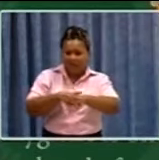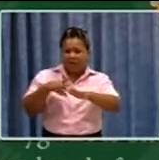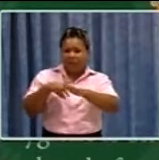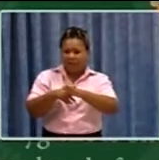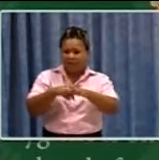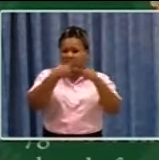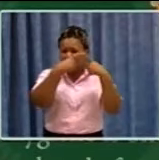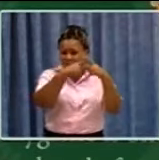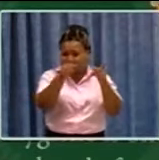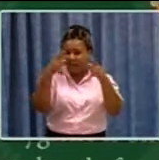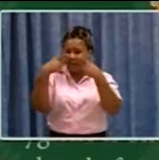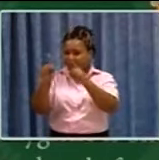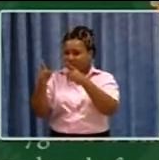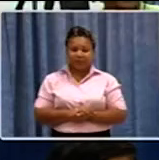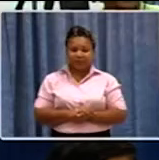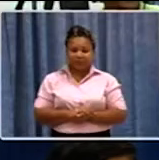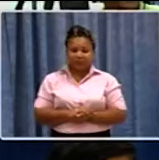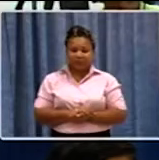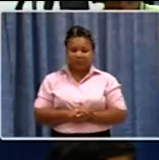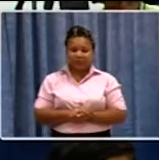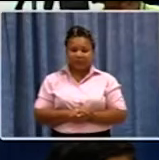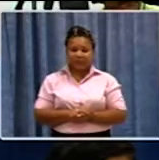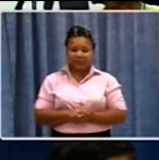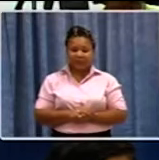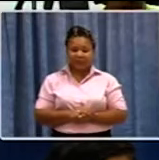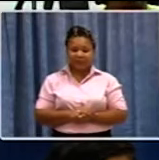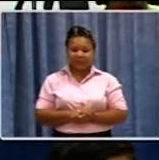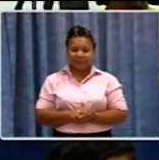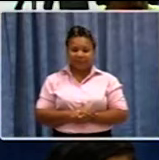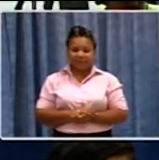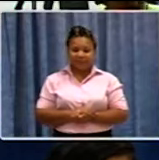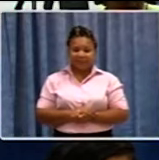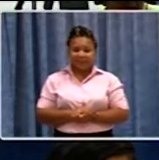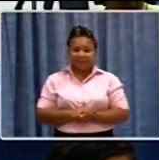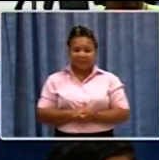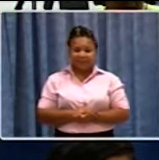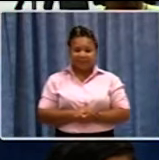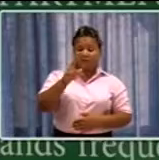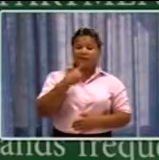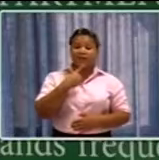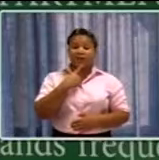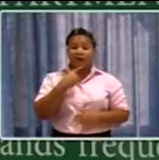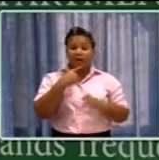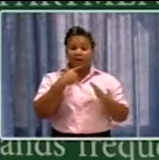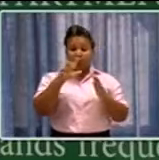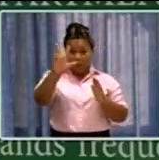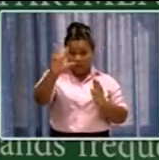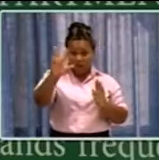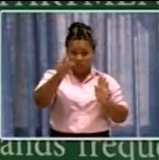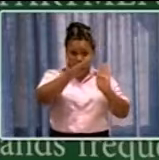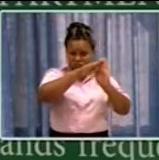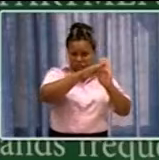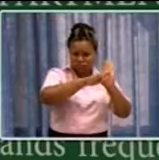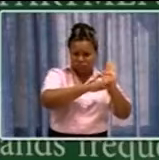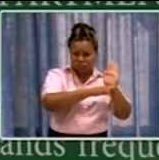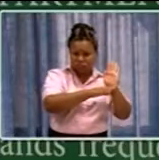pour faire si qui le cab qui est pour tout le monde qui le sait mais. It's not business as usual, il y a une nouvelle